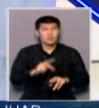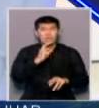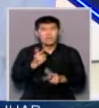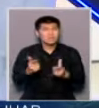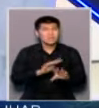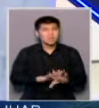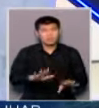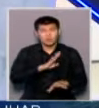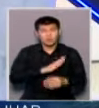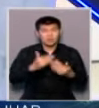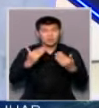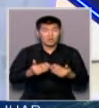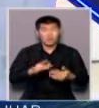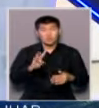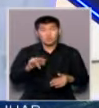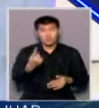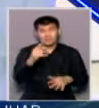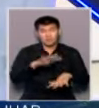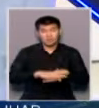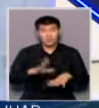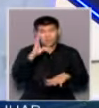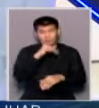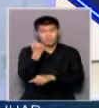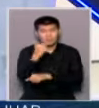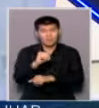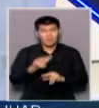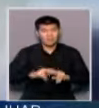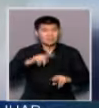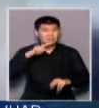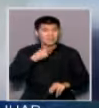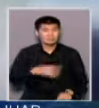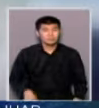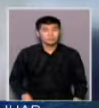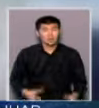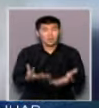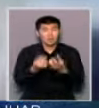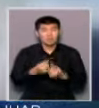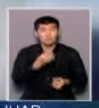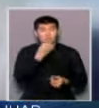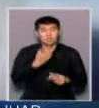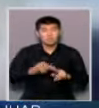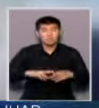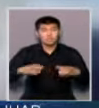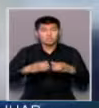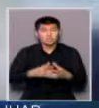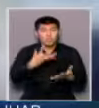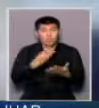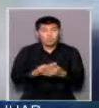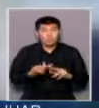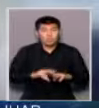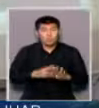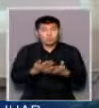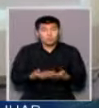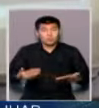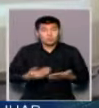готовы к кризисной ситуации, но один из банков смог победить кризис. Шинар получила хорошее образование, имеет свой